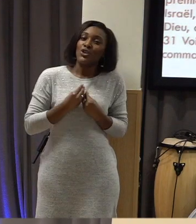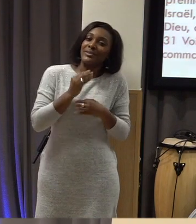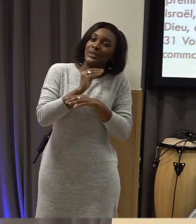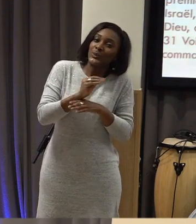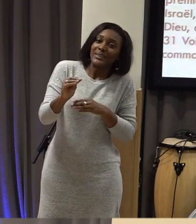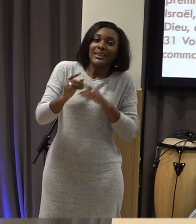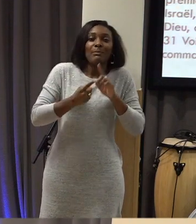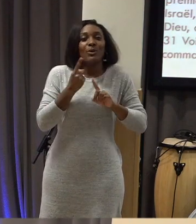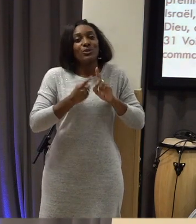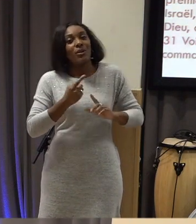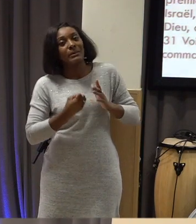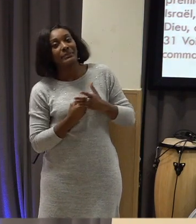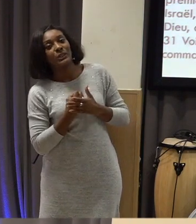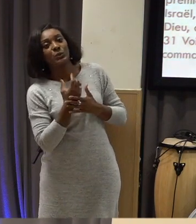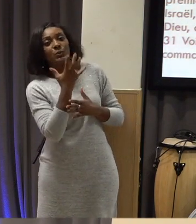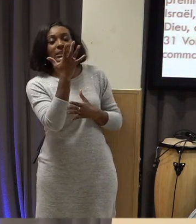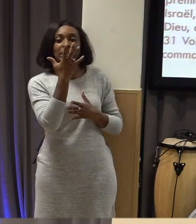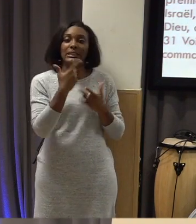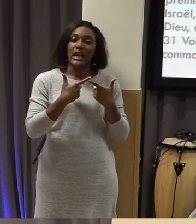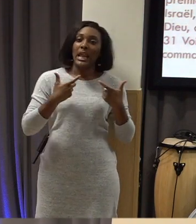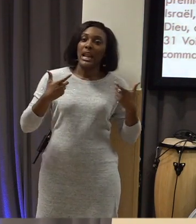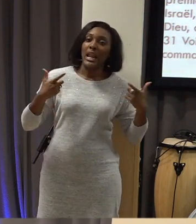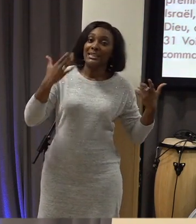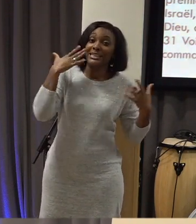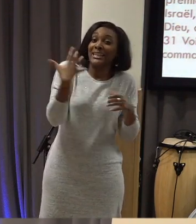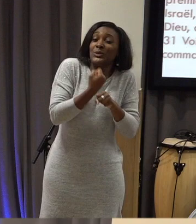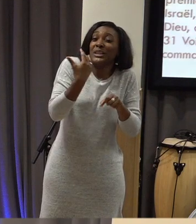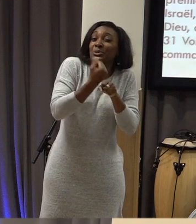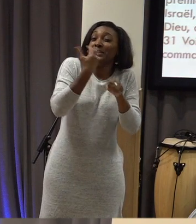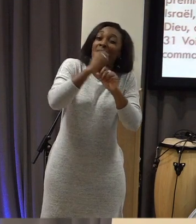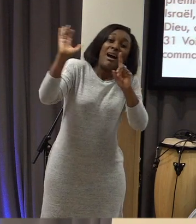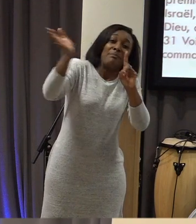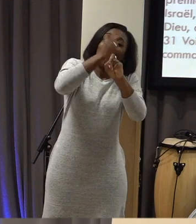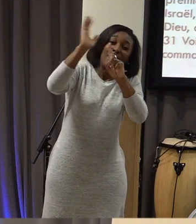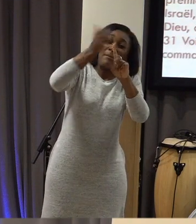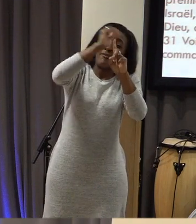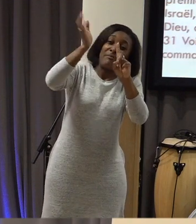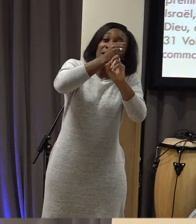et l'épanouissement dont nous avons besoin si nous arrivons à atteindre ces choses-là.